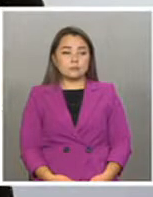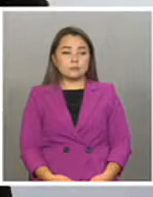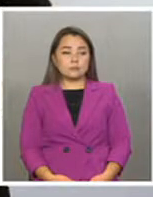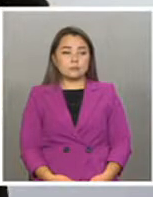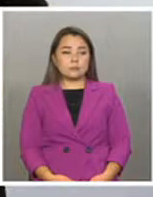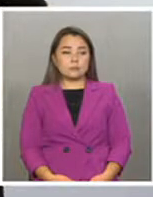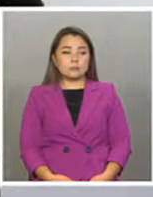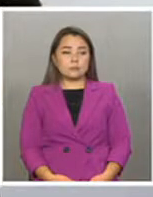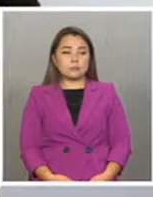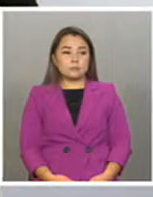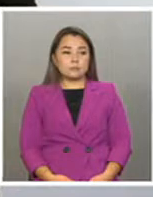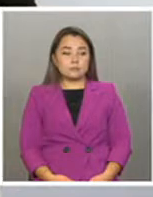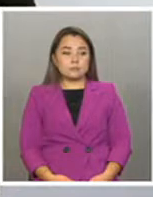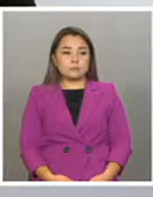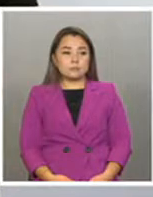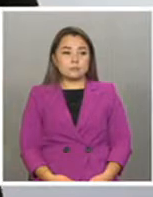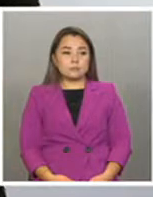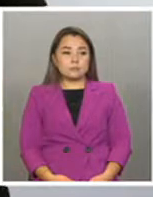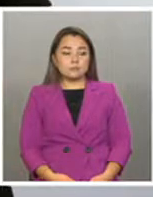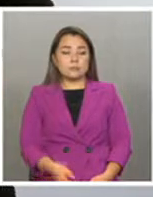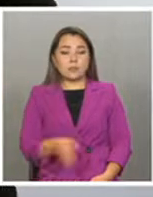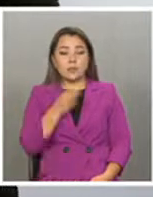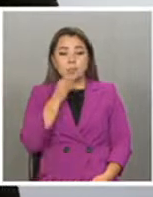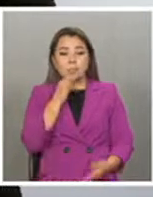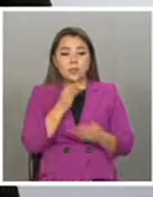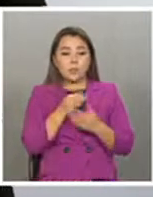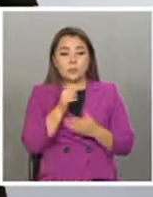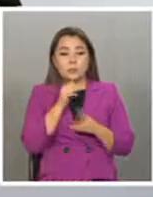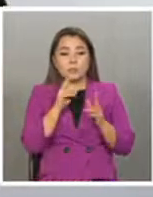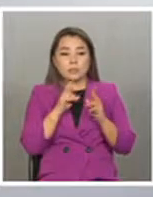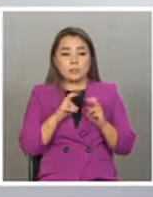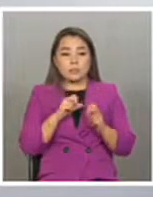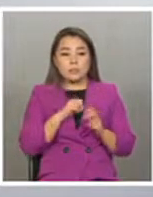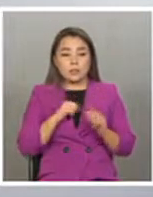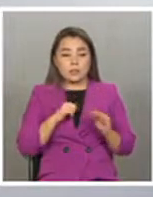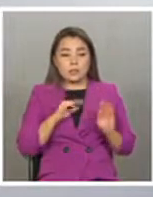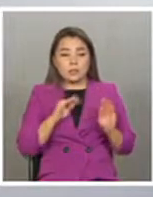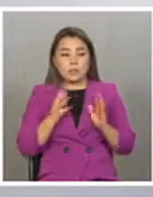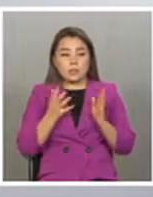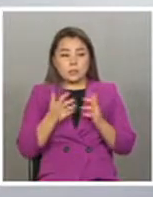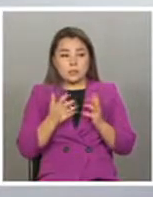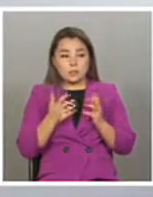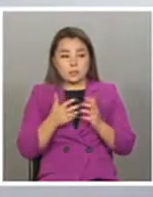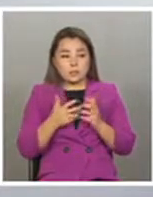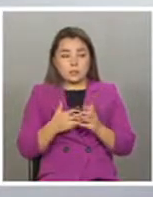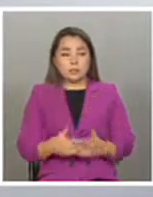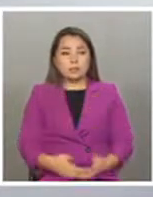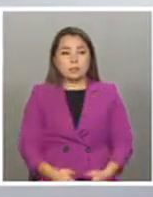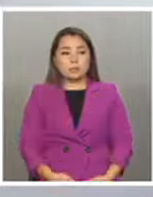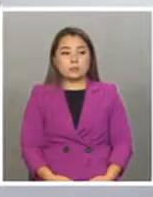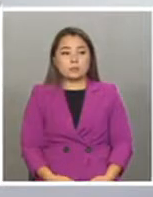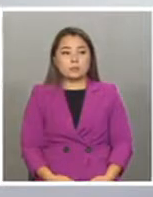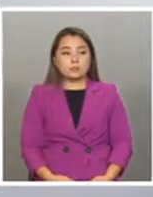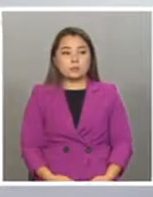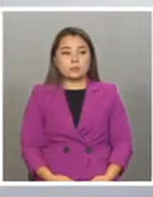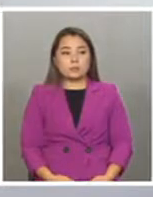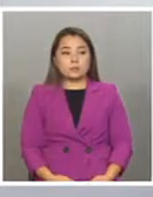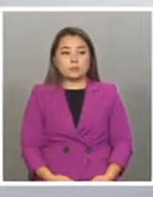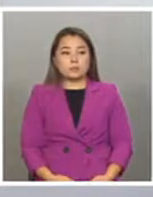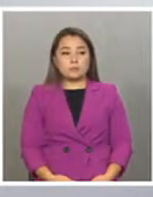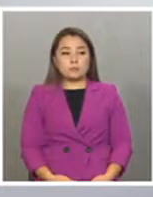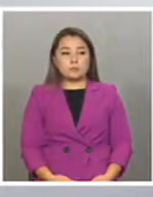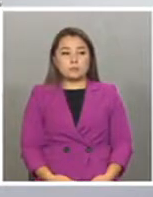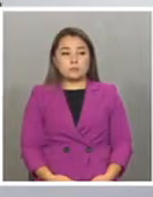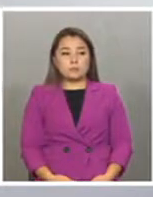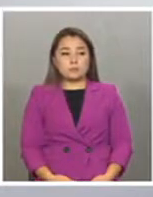Анықтап болсаңыз, онда жауабын тексерейік. Сонымен бірінші шектеусіз ондық бөлшек, оның